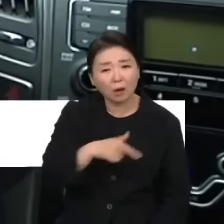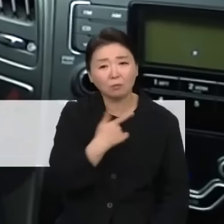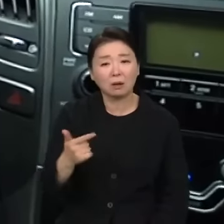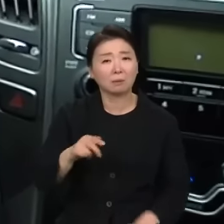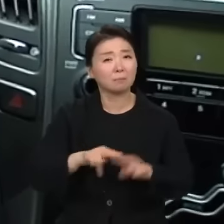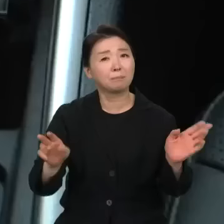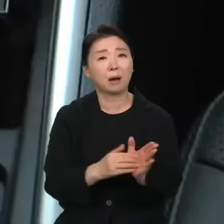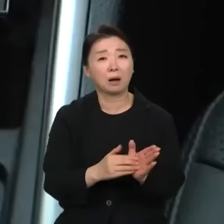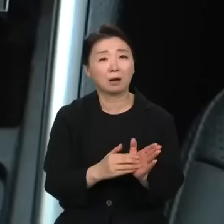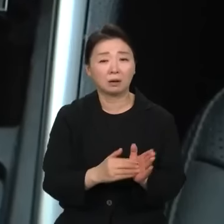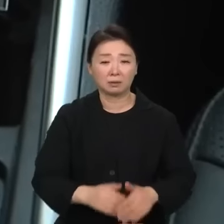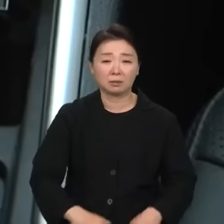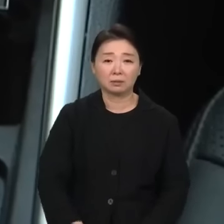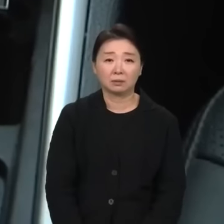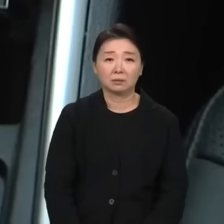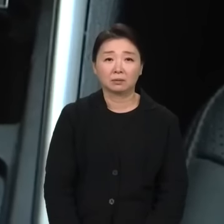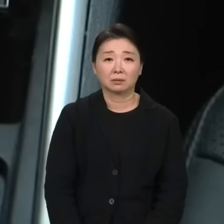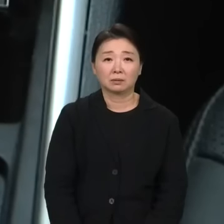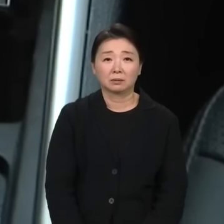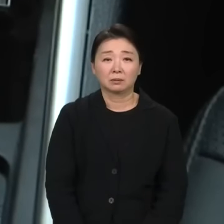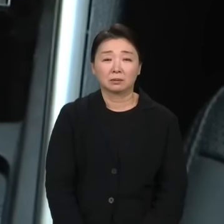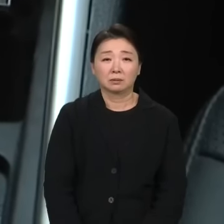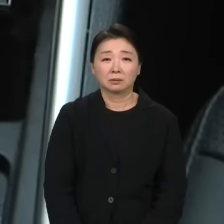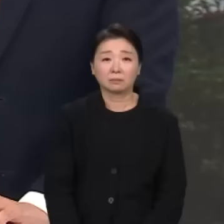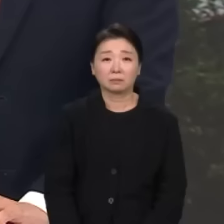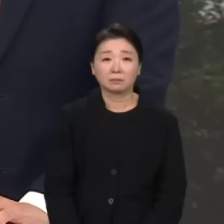했습니다. JTBC 강현입니다.